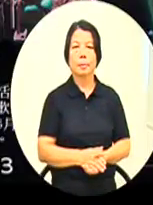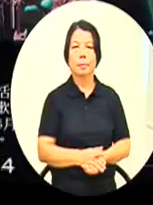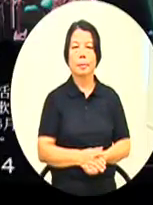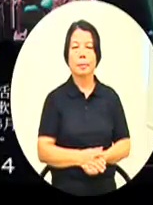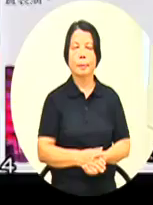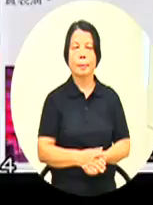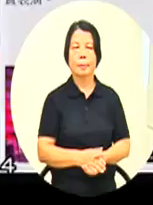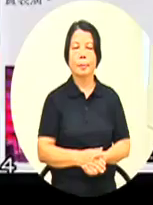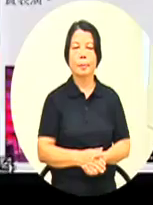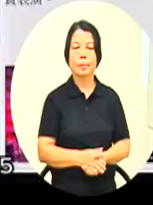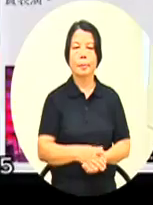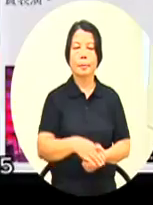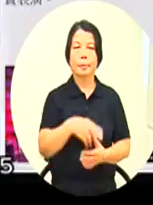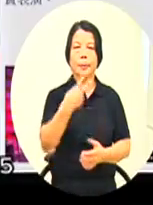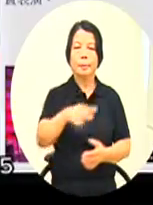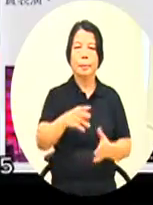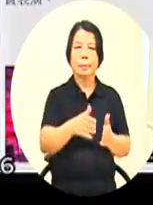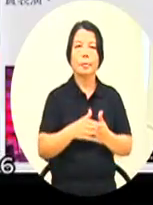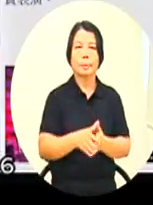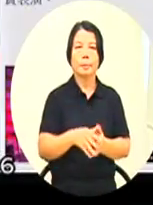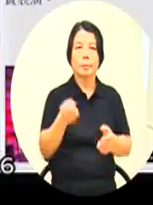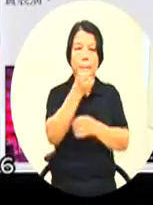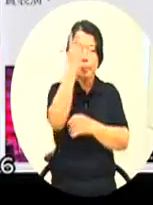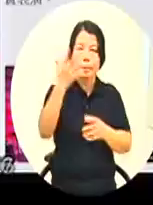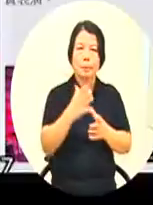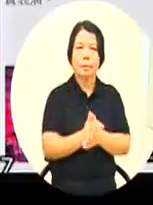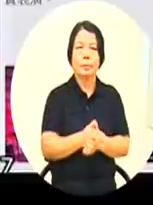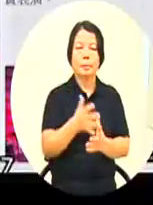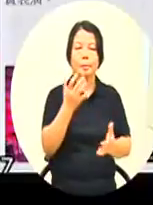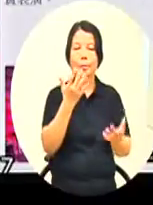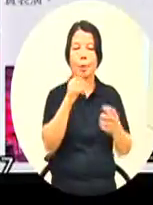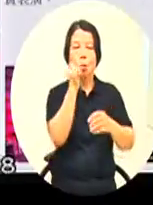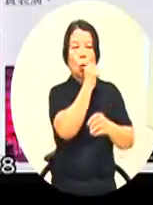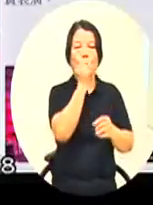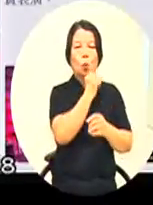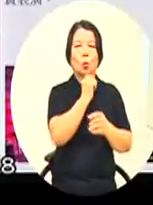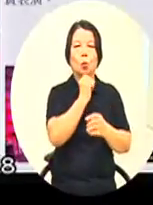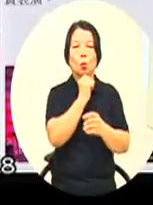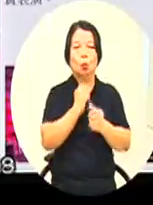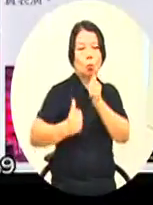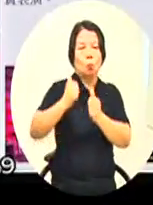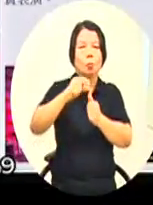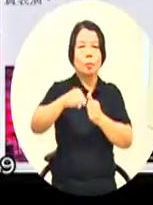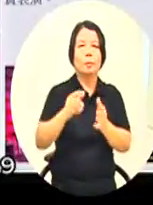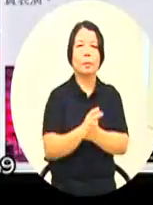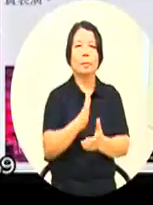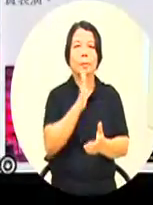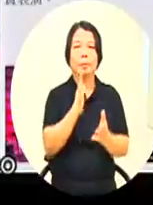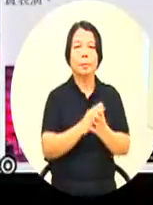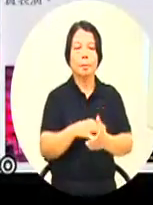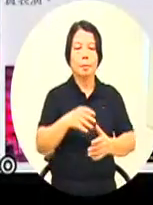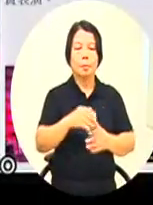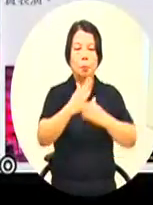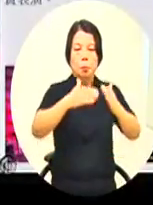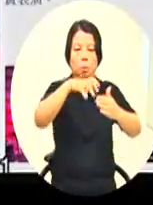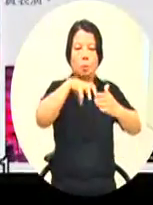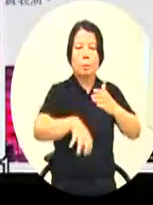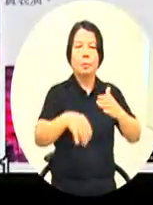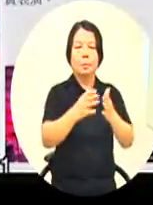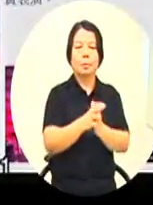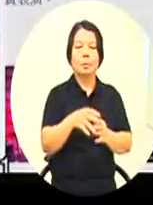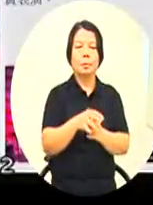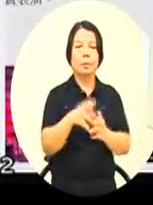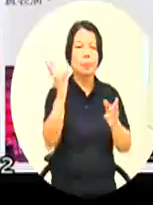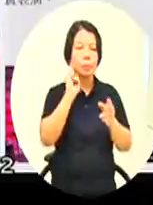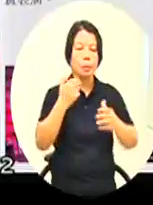那还有一个是青春尬歌，其实它跟流行音乐相关哦，它是校园原创音乐的乐团的甄选计划。那它除了